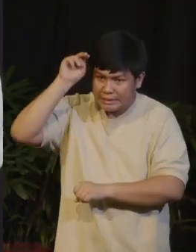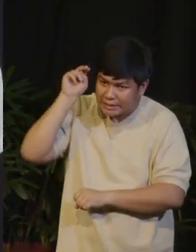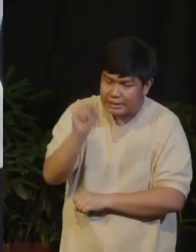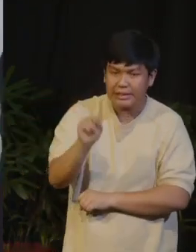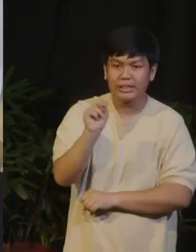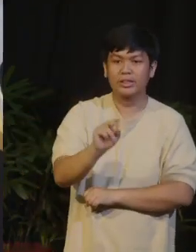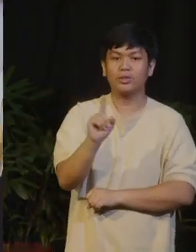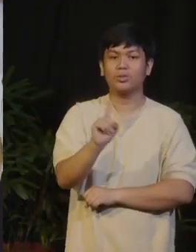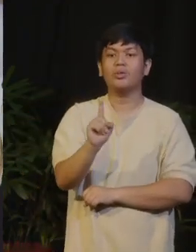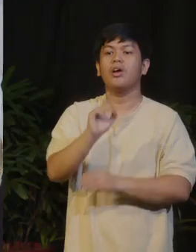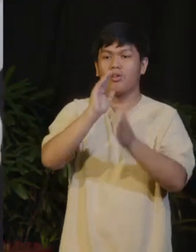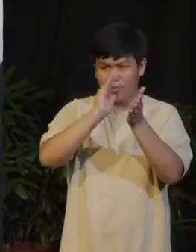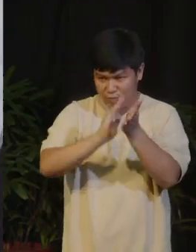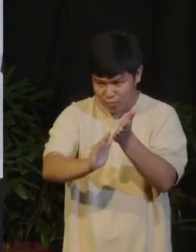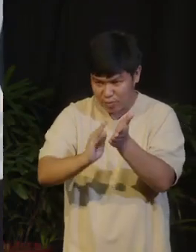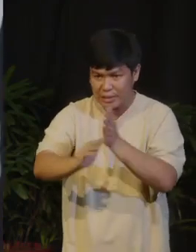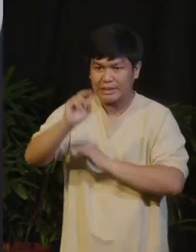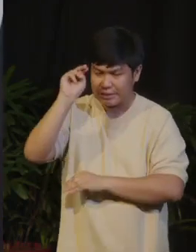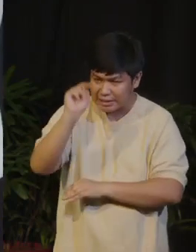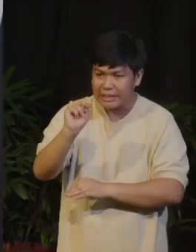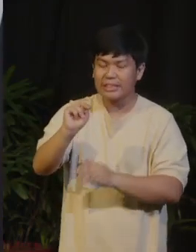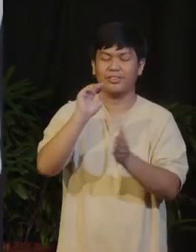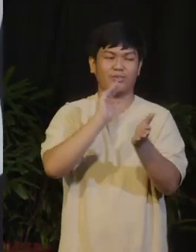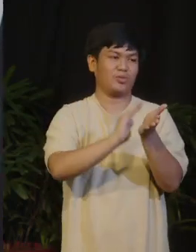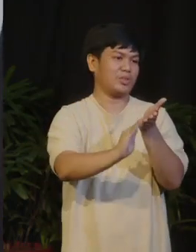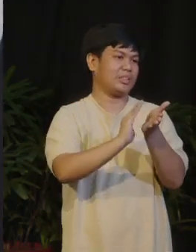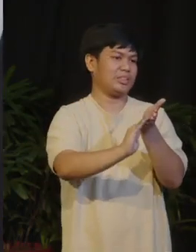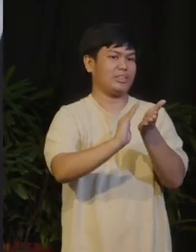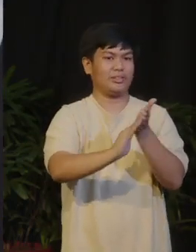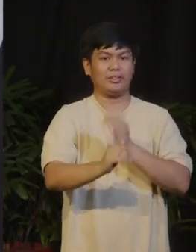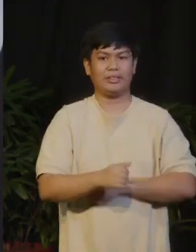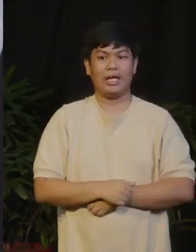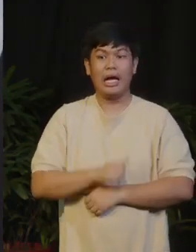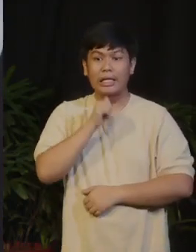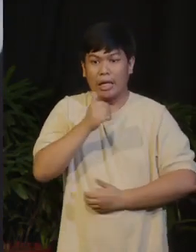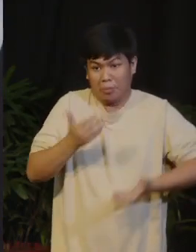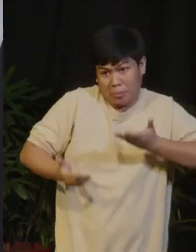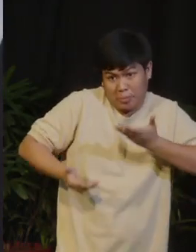must forgive. Must. Hindi may.